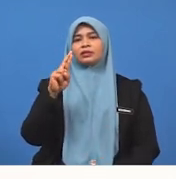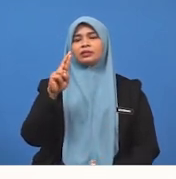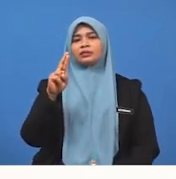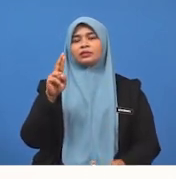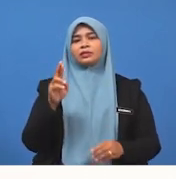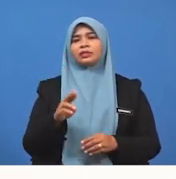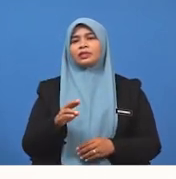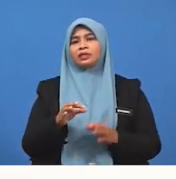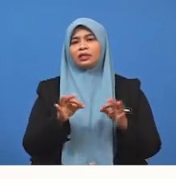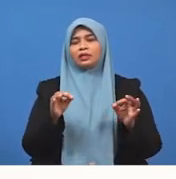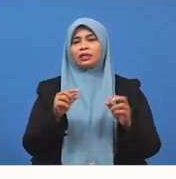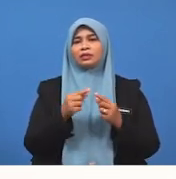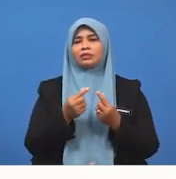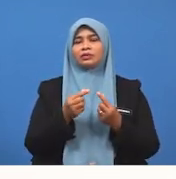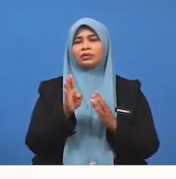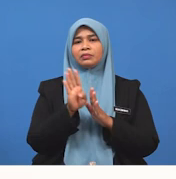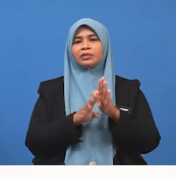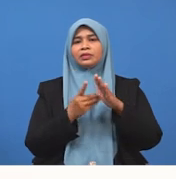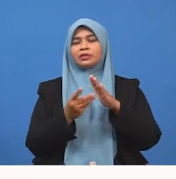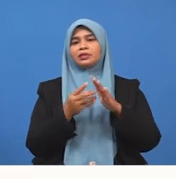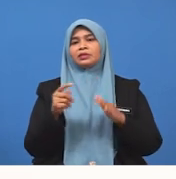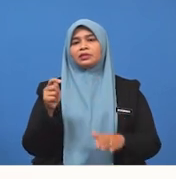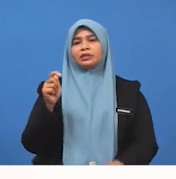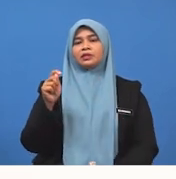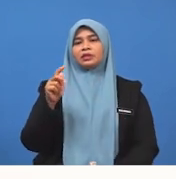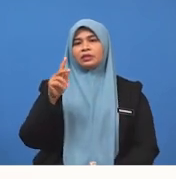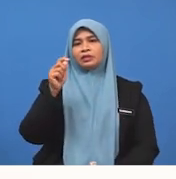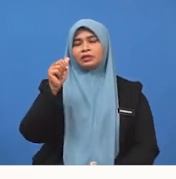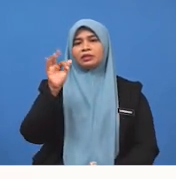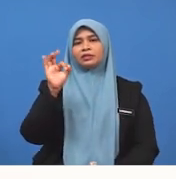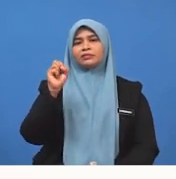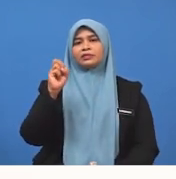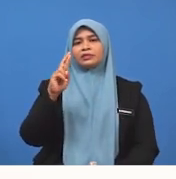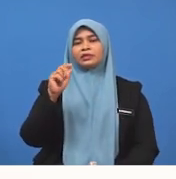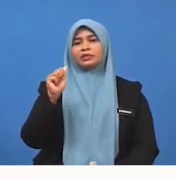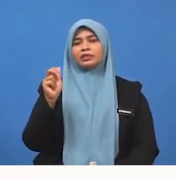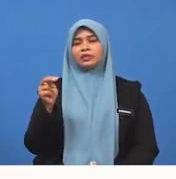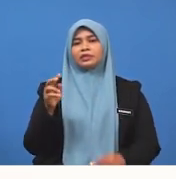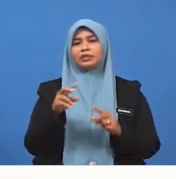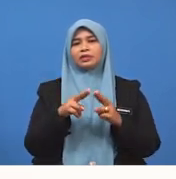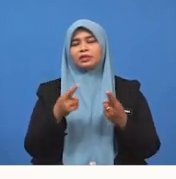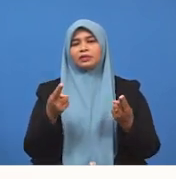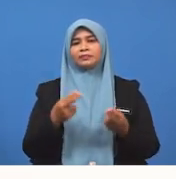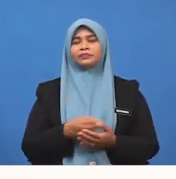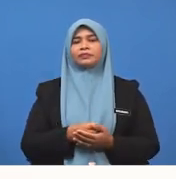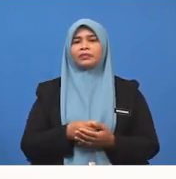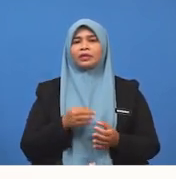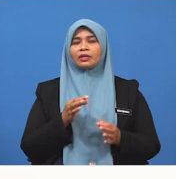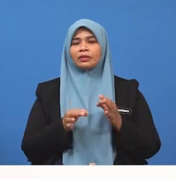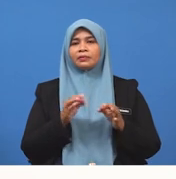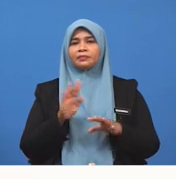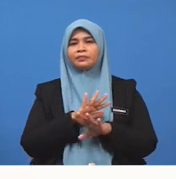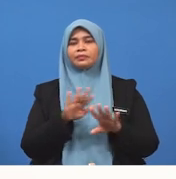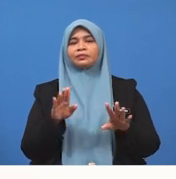berdasarkan taksiran hadits Rasulullah Shallallahu Alaihi Wasallam sekiranya tidak